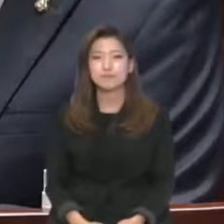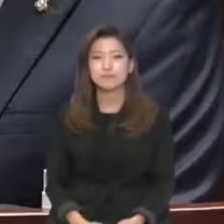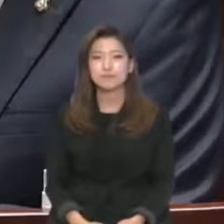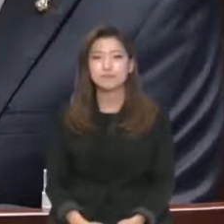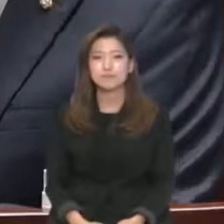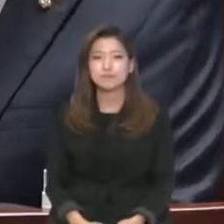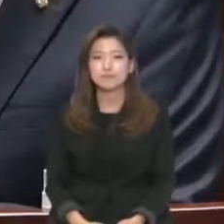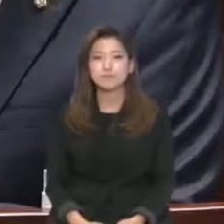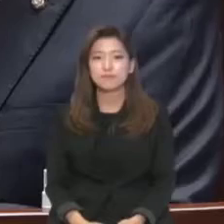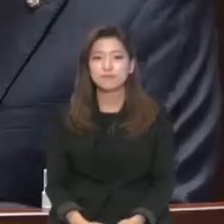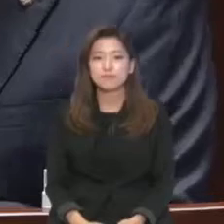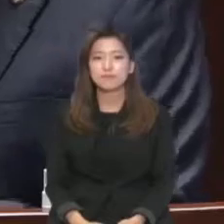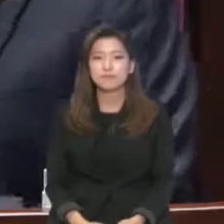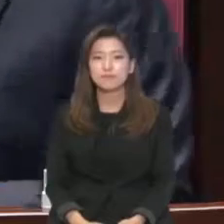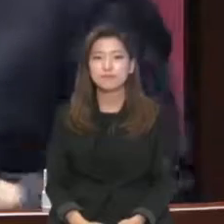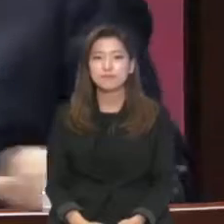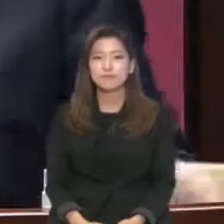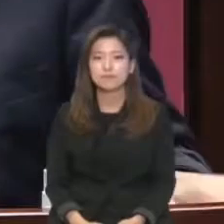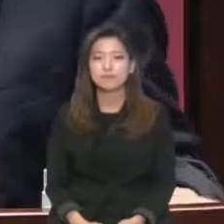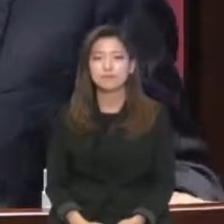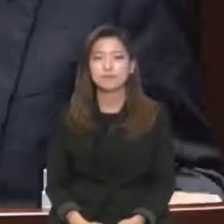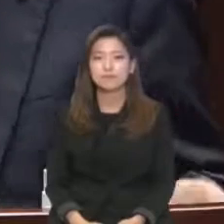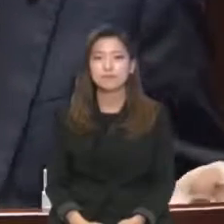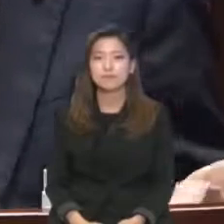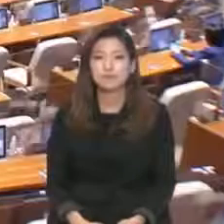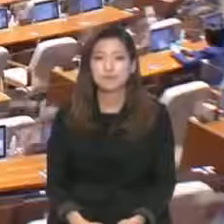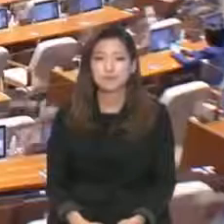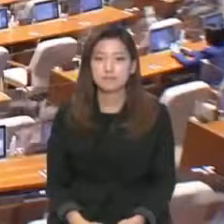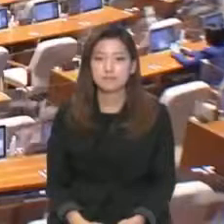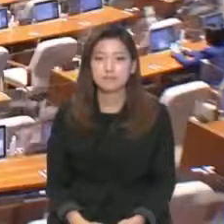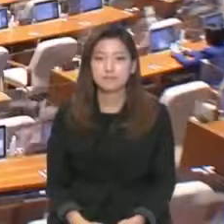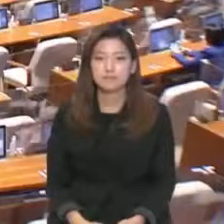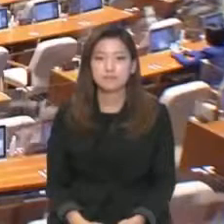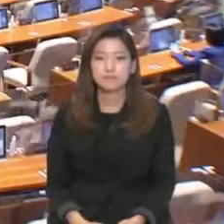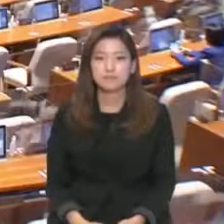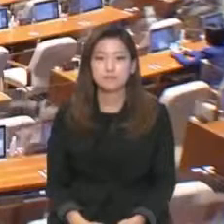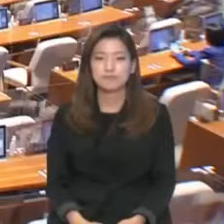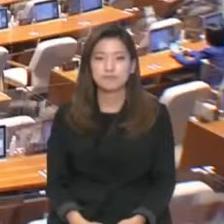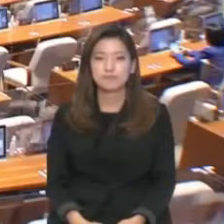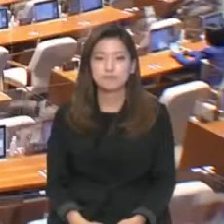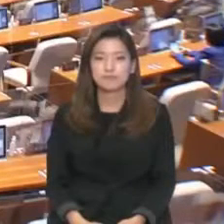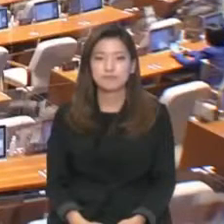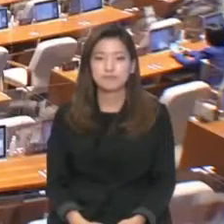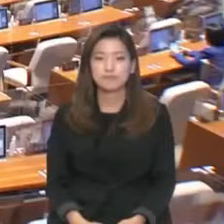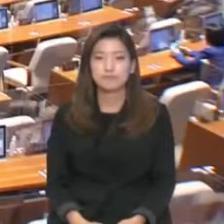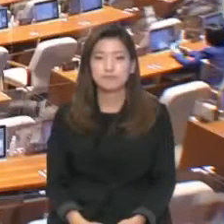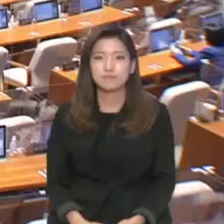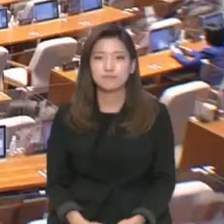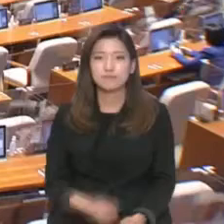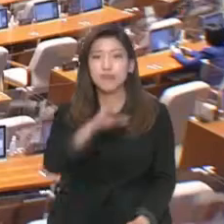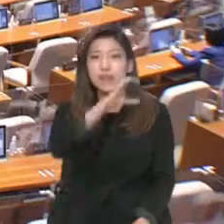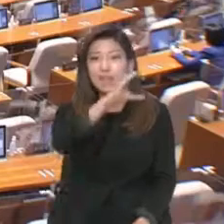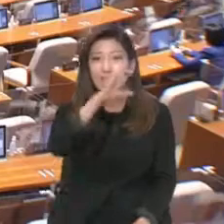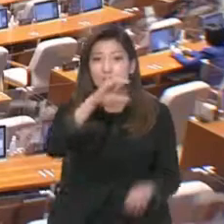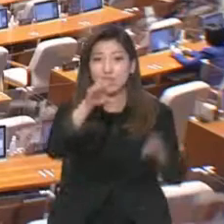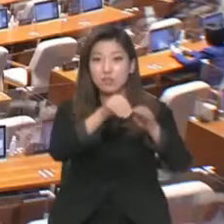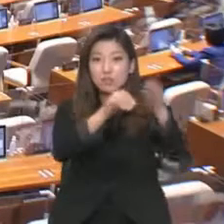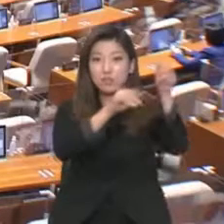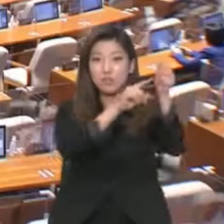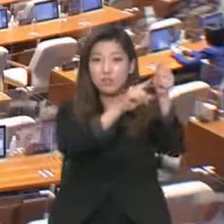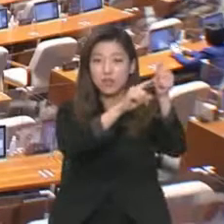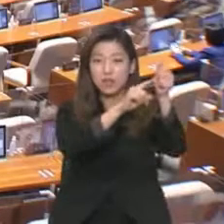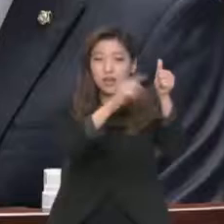뭐 다 아시는 얘기고 제가 입으로 말하기도 어려운 얘기입니다. 자, 장관님, 캐나다의 총리가 이 국가인 미국